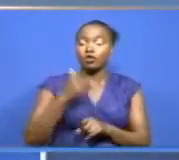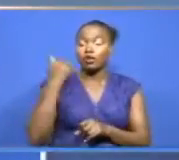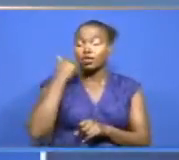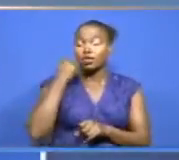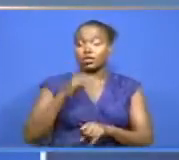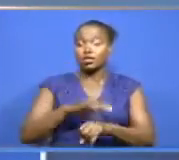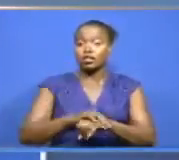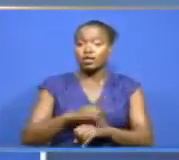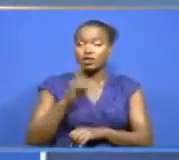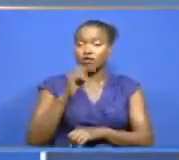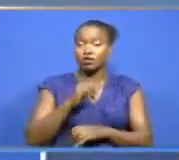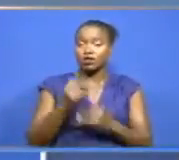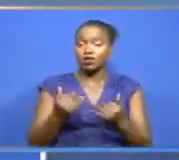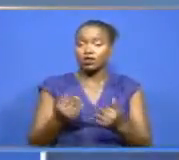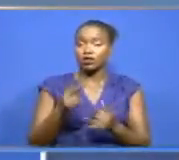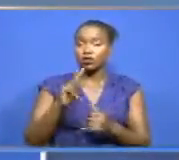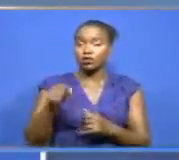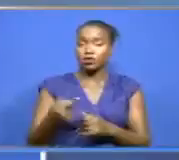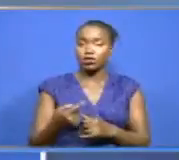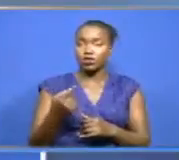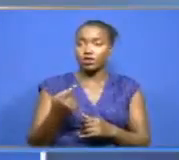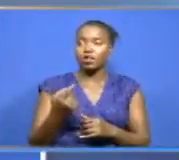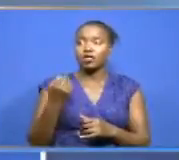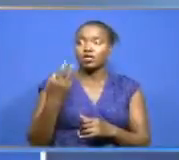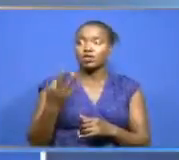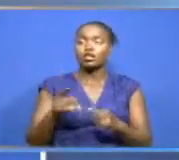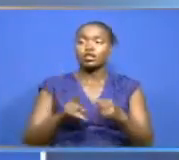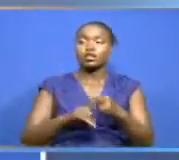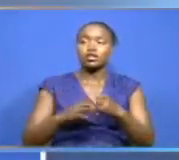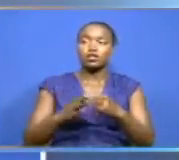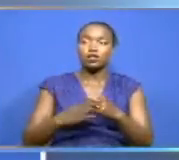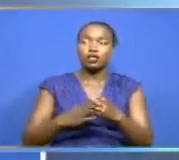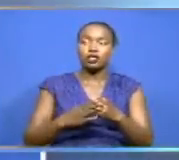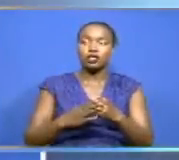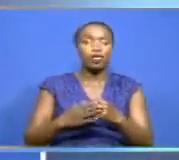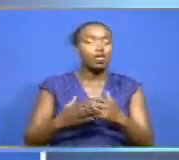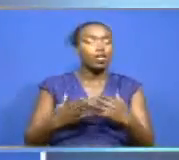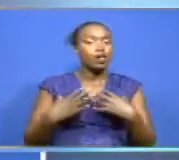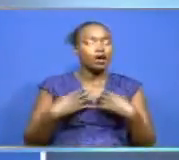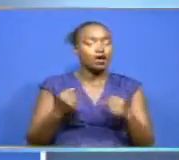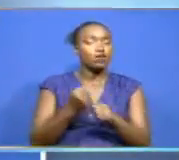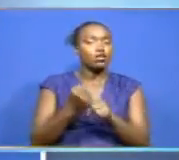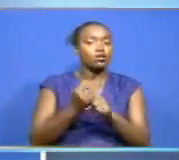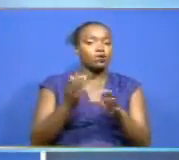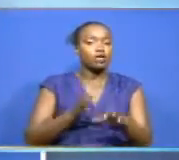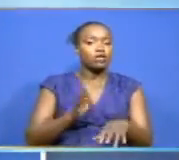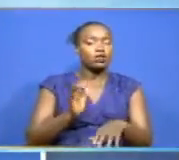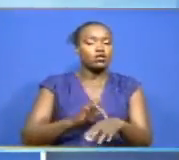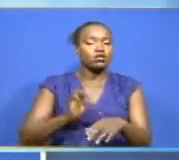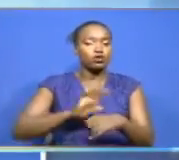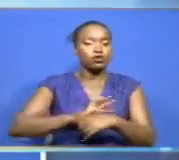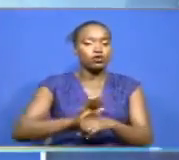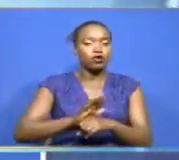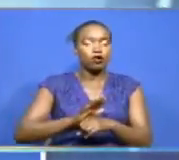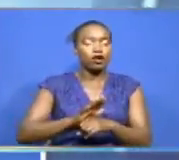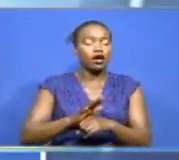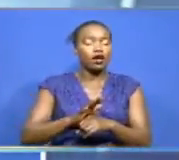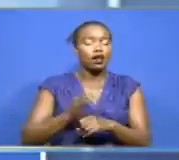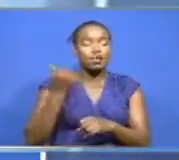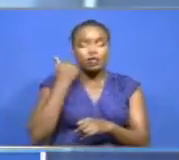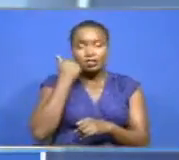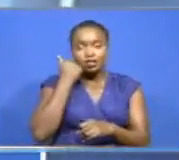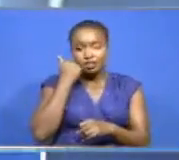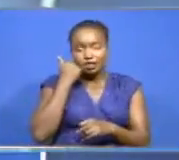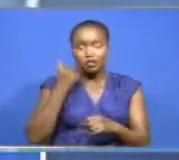COVID-19 na kufikisha 2369 idadi kamili ya wahudumu wa afya walioambukizwa virusi vya corona, huku idadi ya